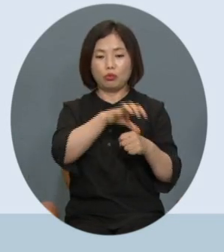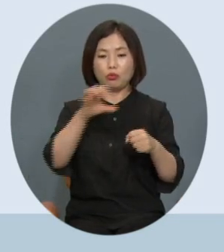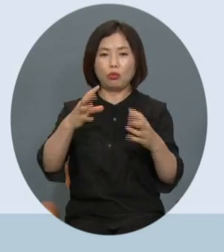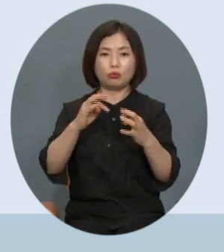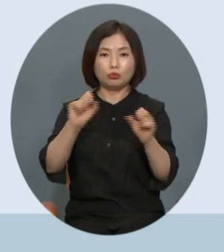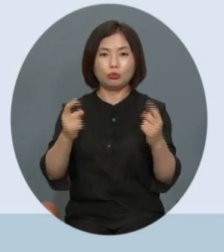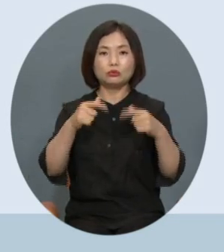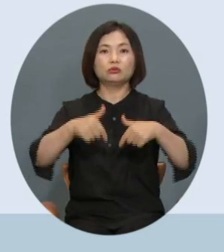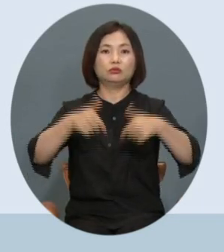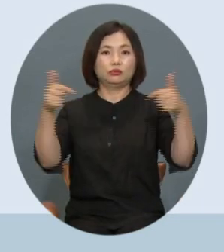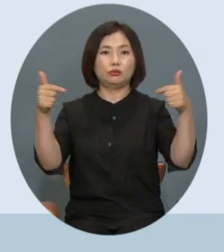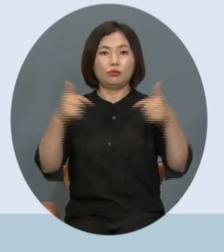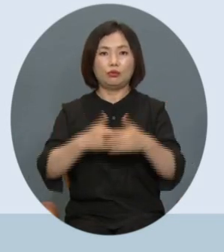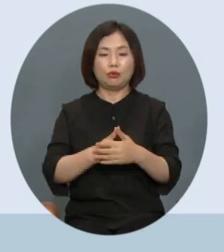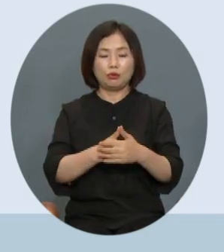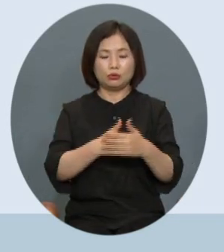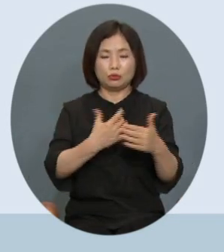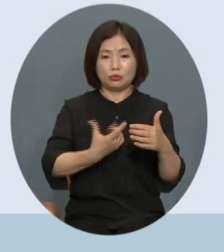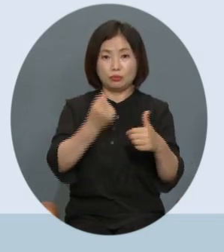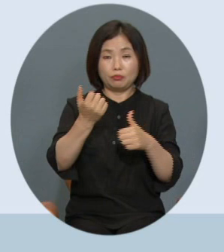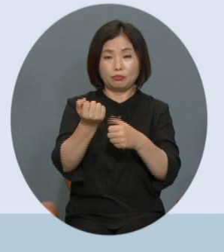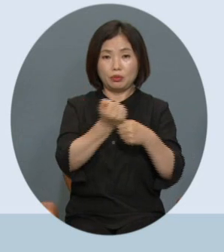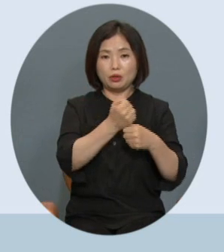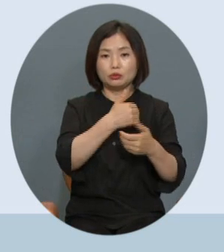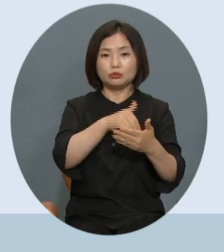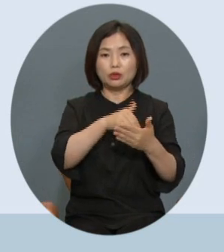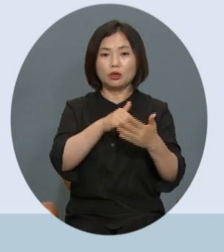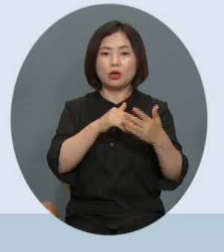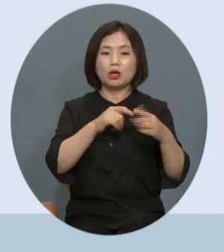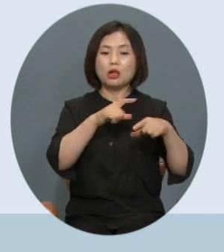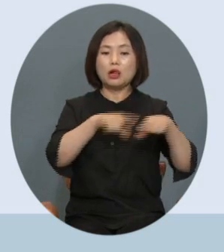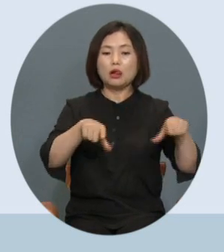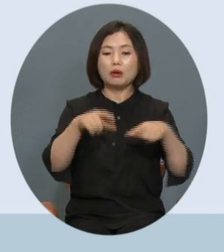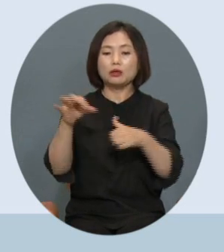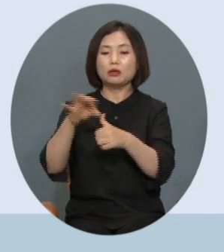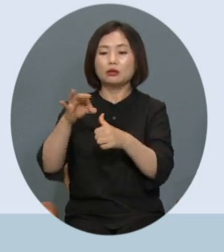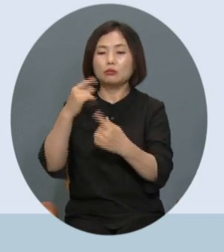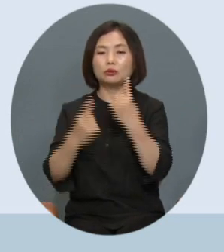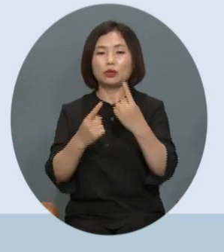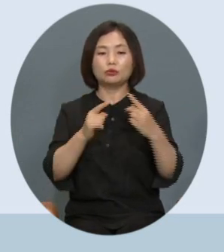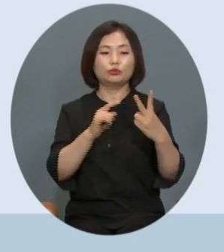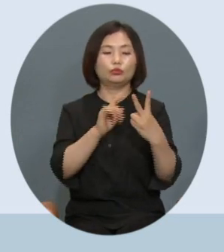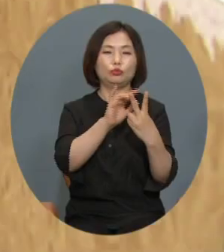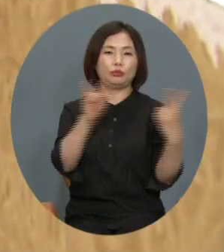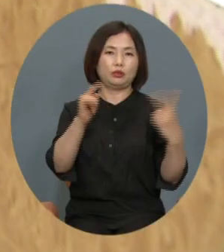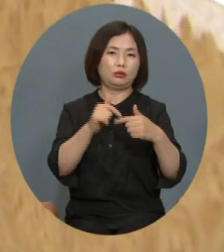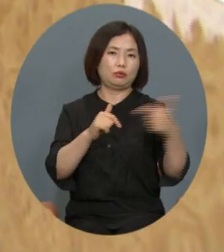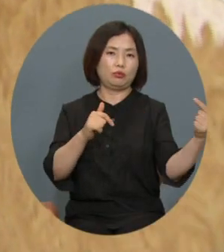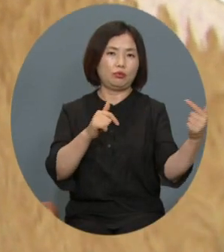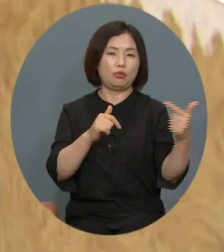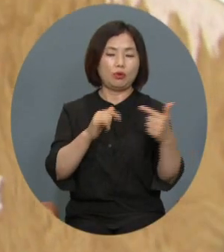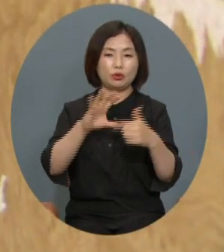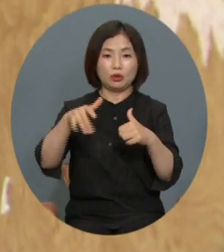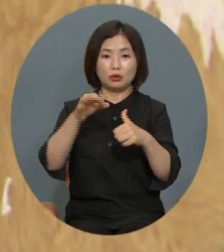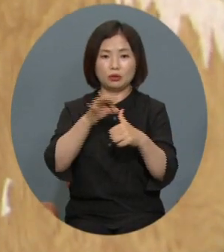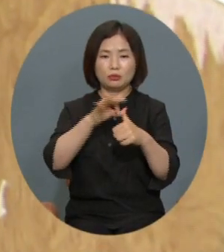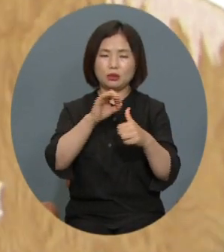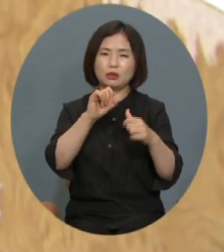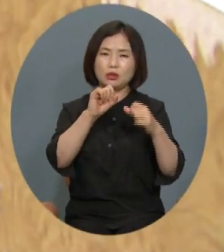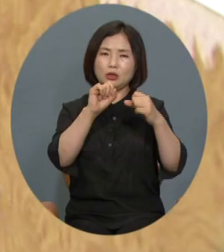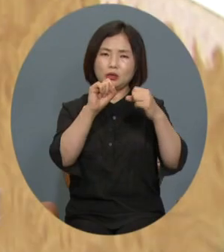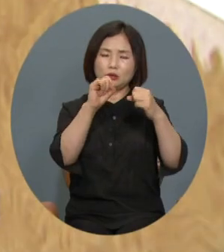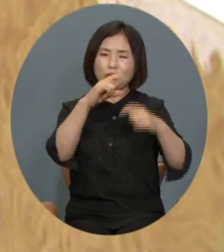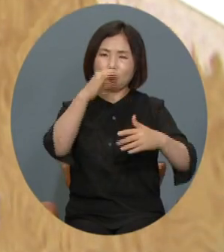모두 늘었습니다. 조기연금 수령자 비중은 일반연금 수령자의 두 배가 넘습니다. 연금액이 깎이는